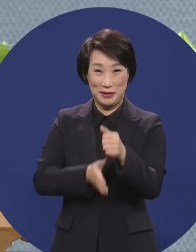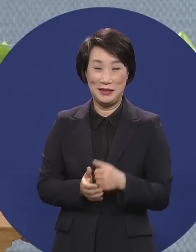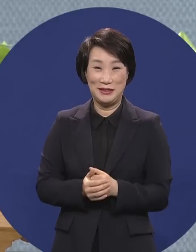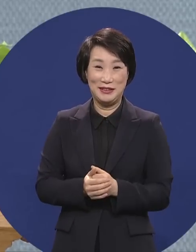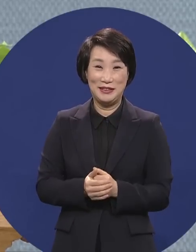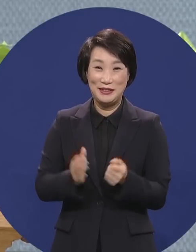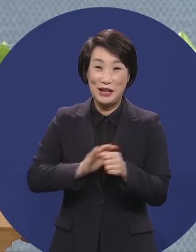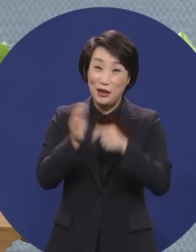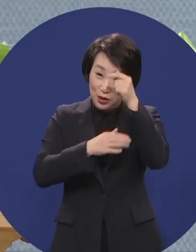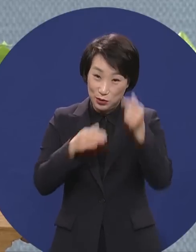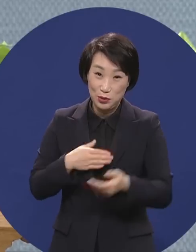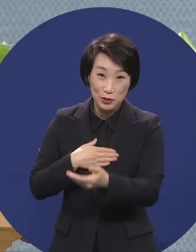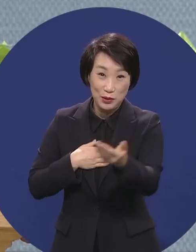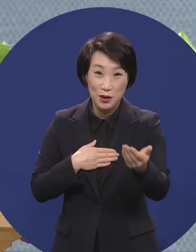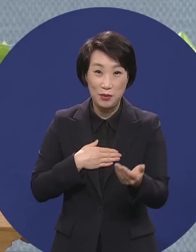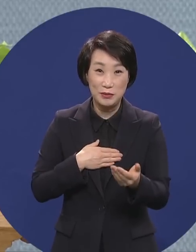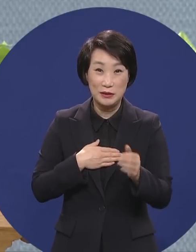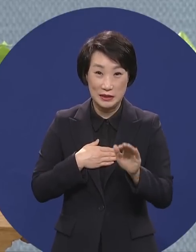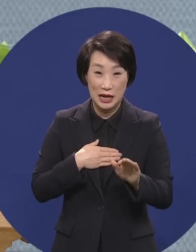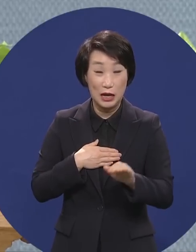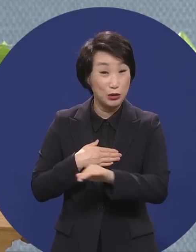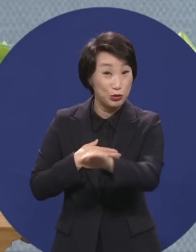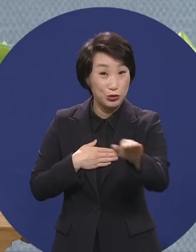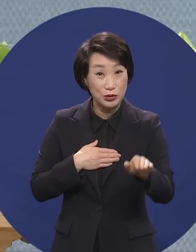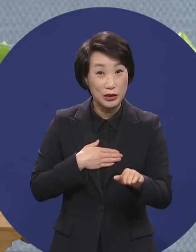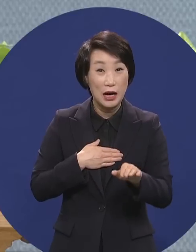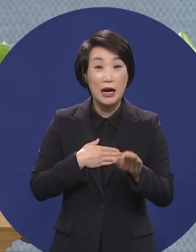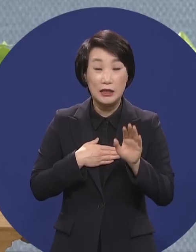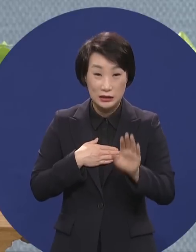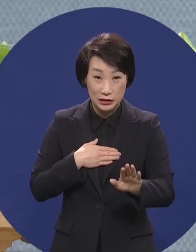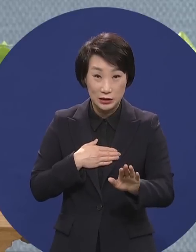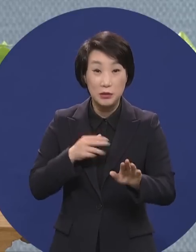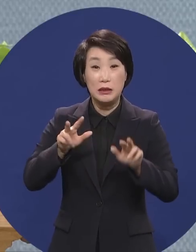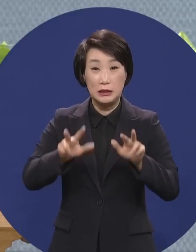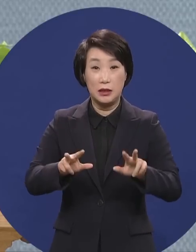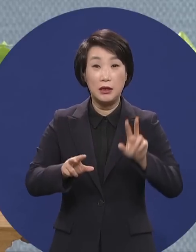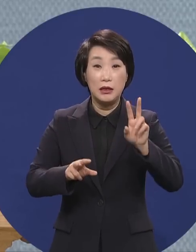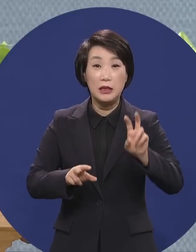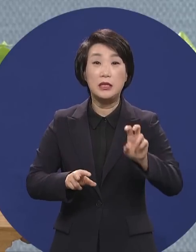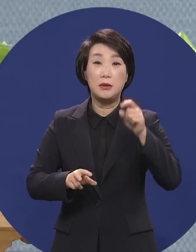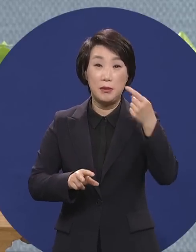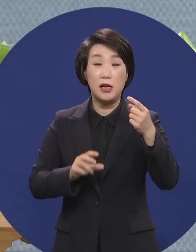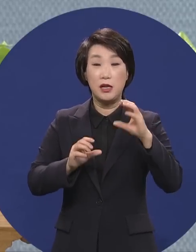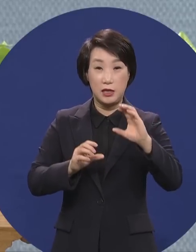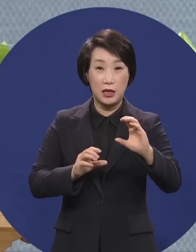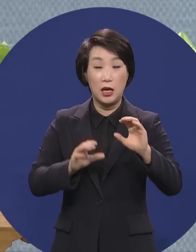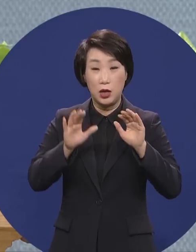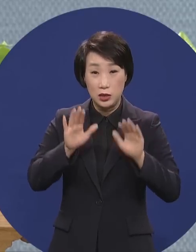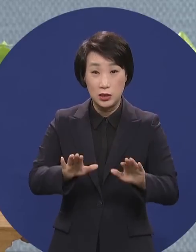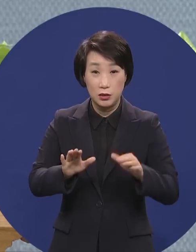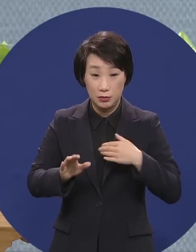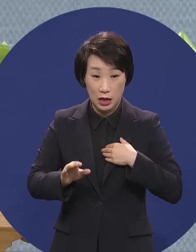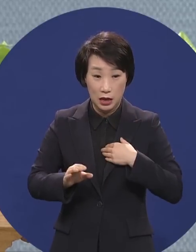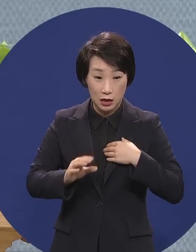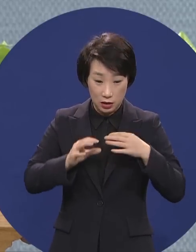사랑하는 여러분, 우리가 21세기 오늘의 탕자라면